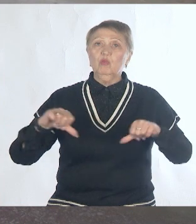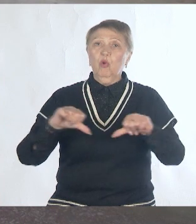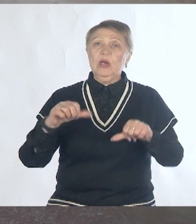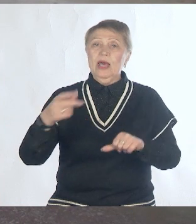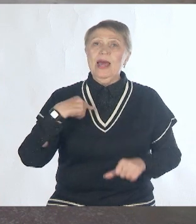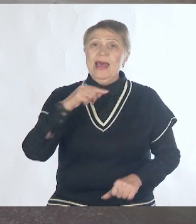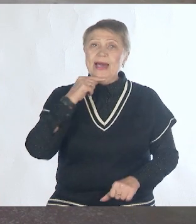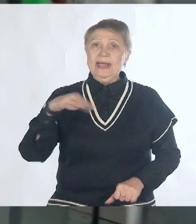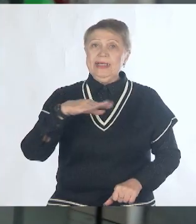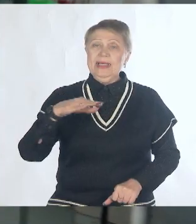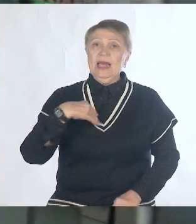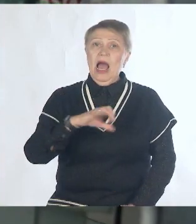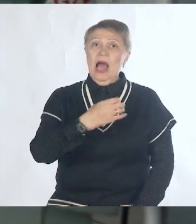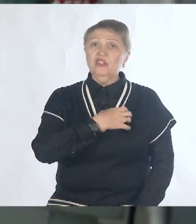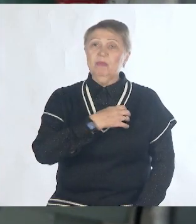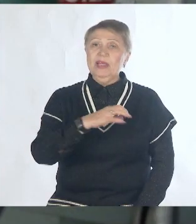берег